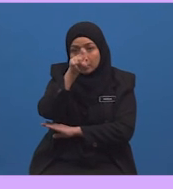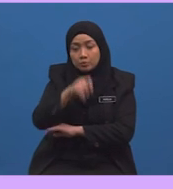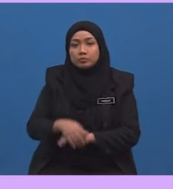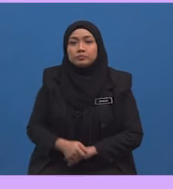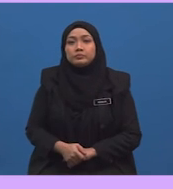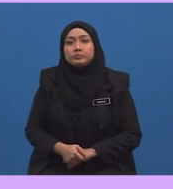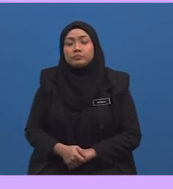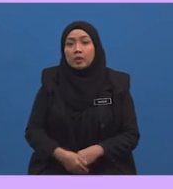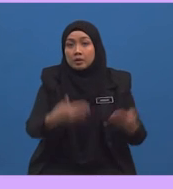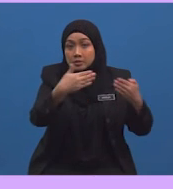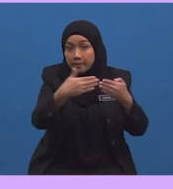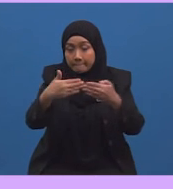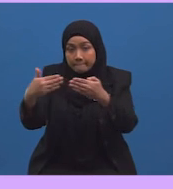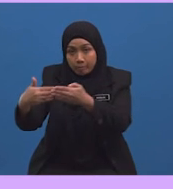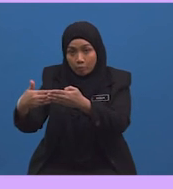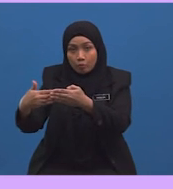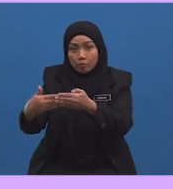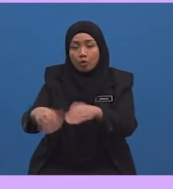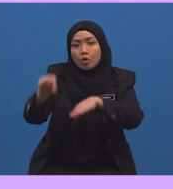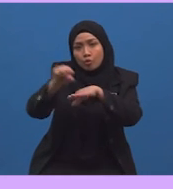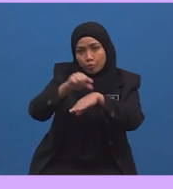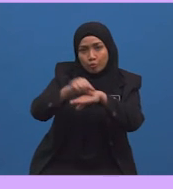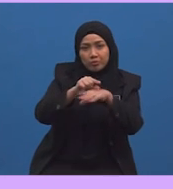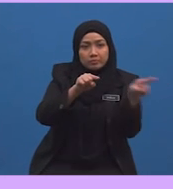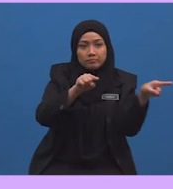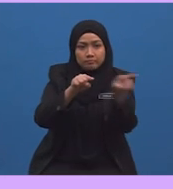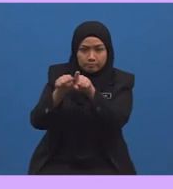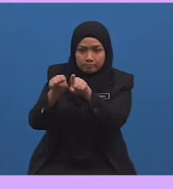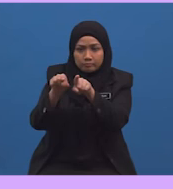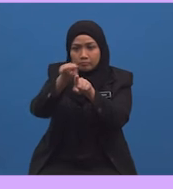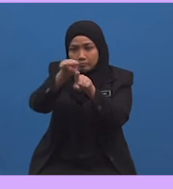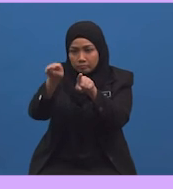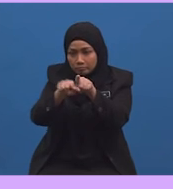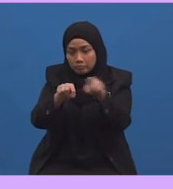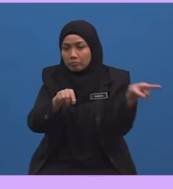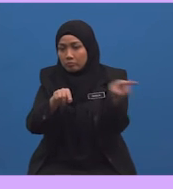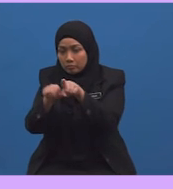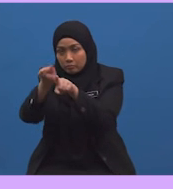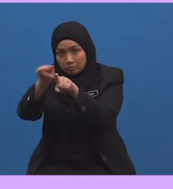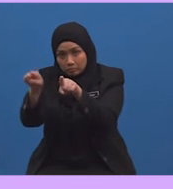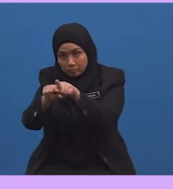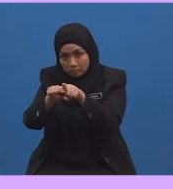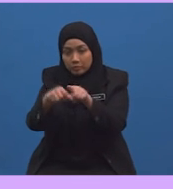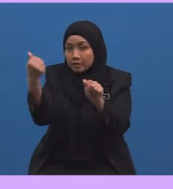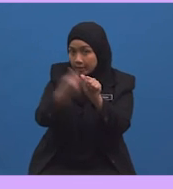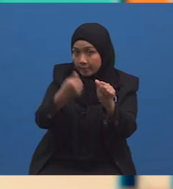Sambungkan organisma-organisma tersebut dengan satu anak panah bagi setiap satu.